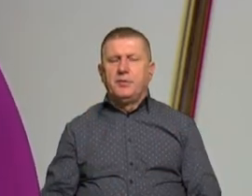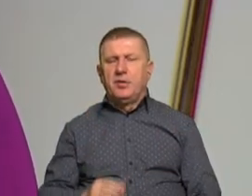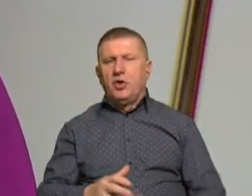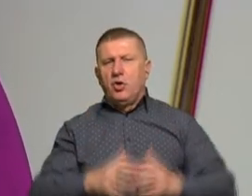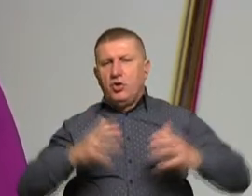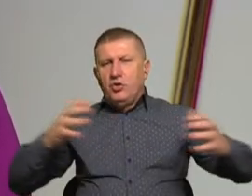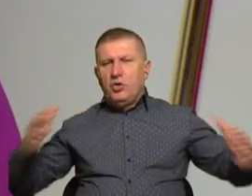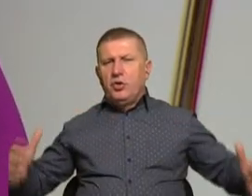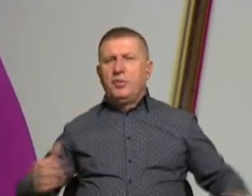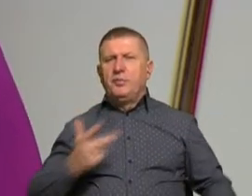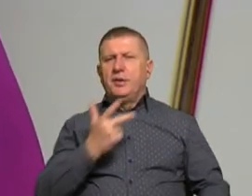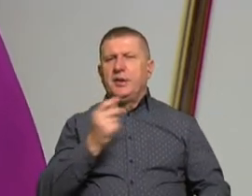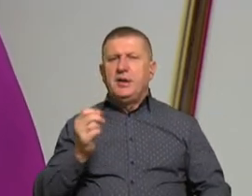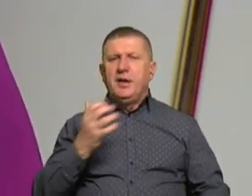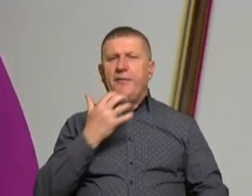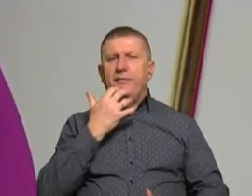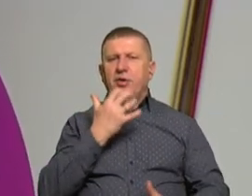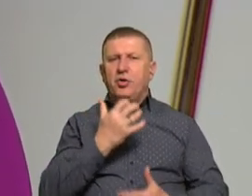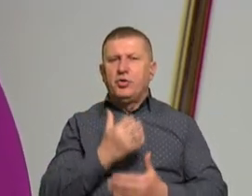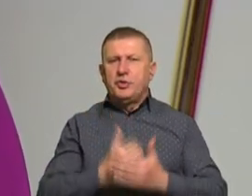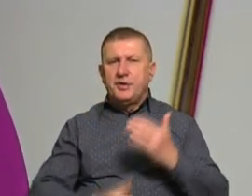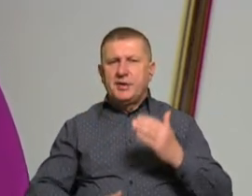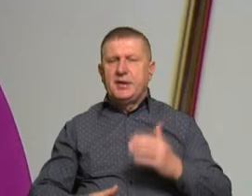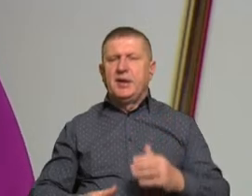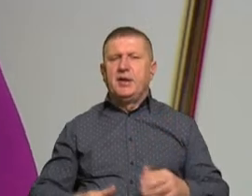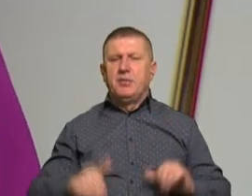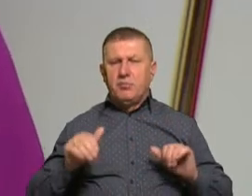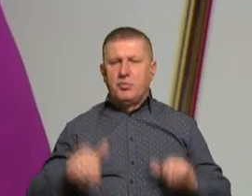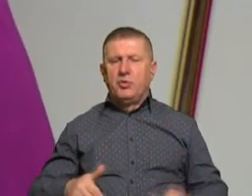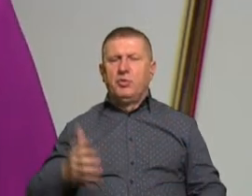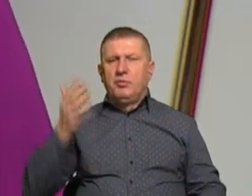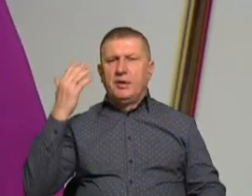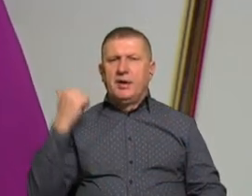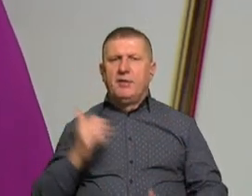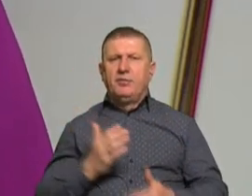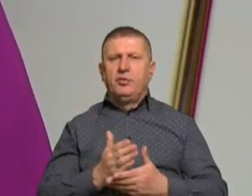niewykorzystany potencjał, który mógłby służyć mieszkańcom już od bardzo dawna.